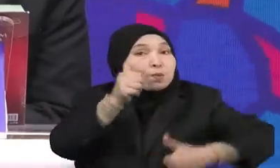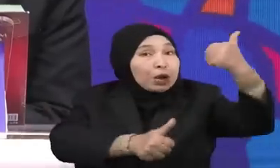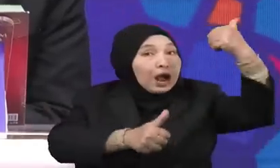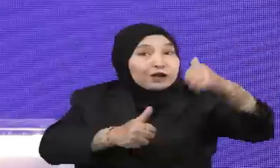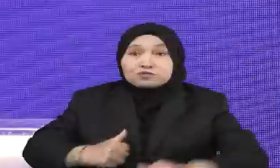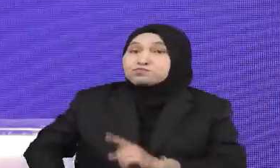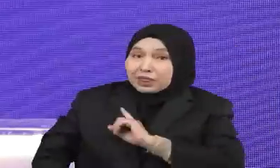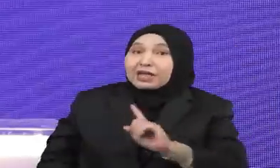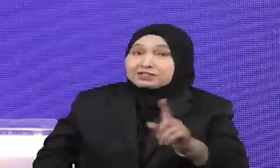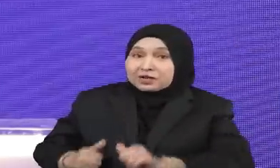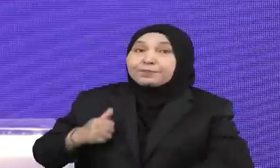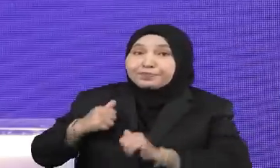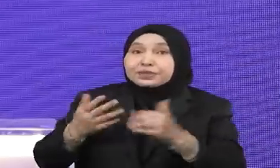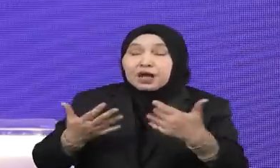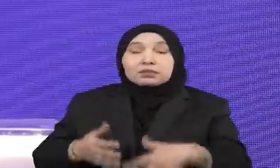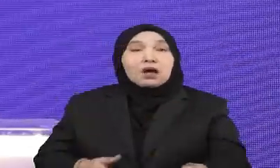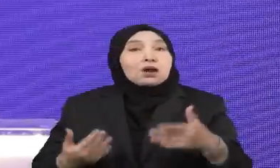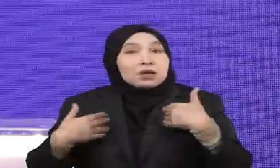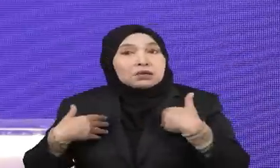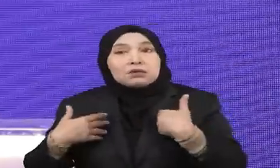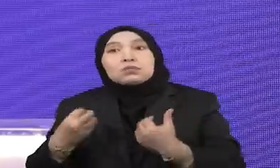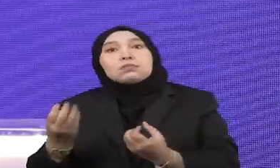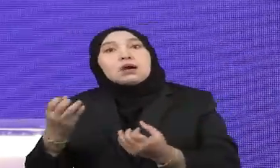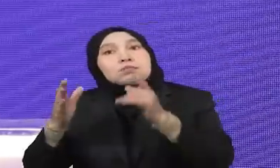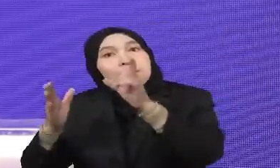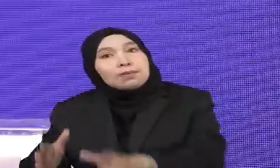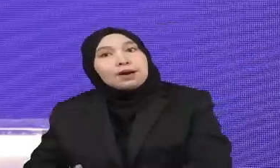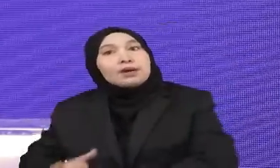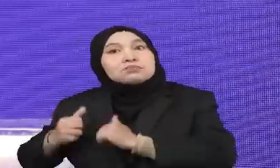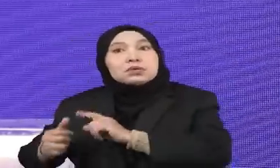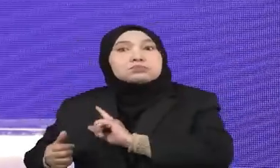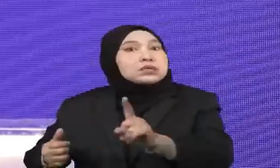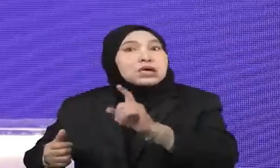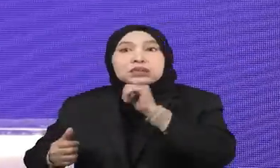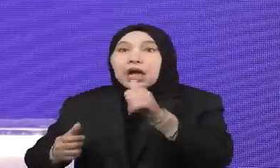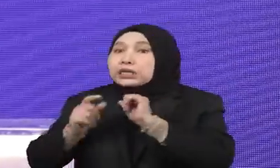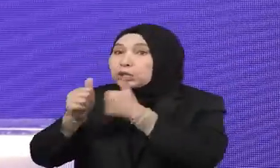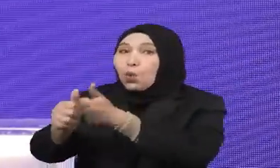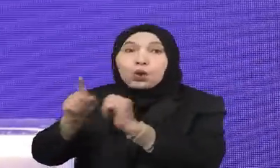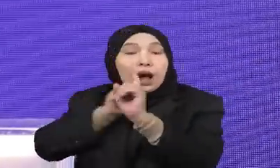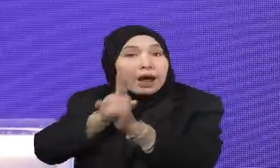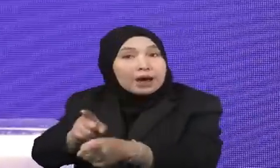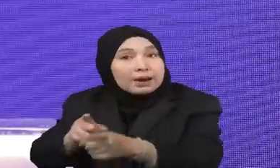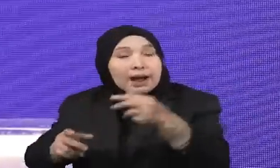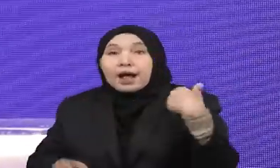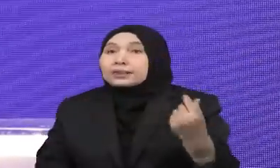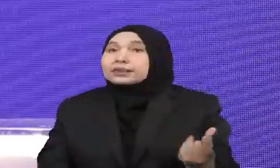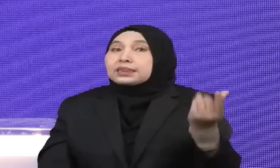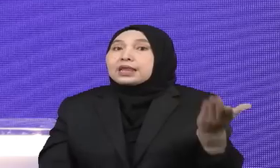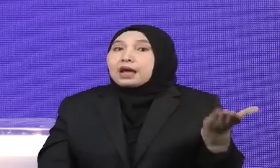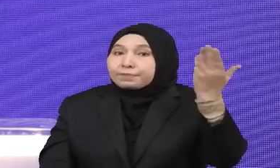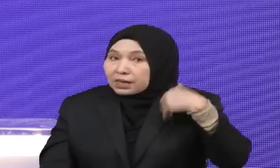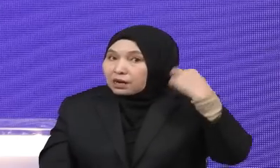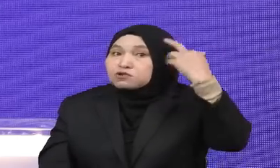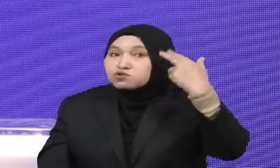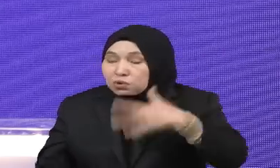ada beberapa pihak yang tidak mengikuti arahan nabi turun daripada Jabal rumahan daripada bukit untuk memanah maka